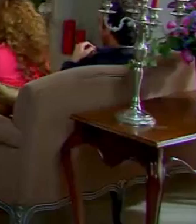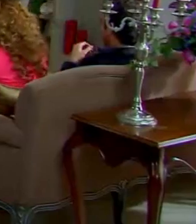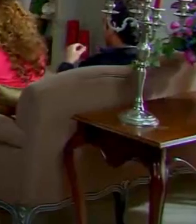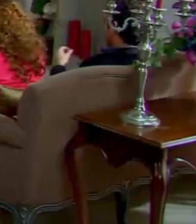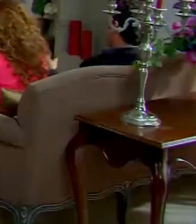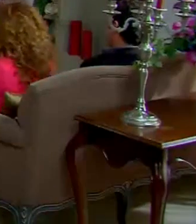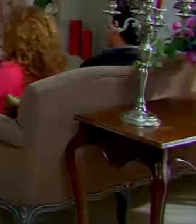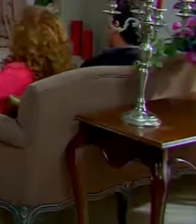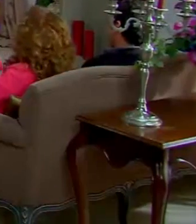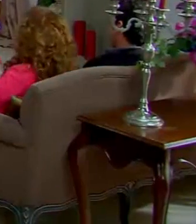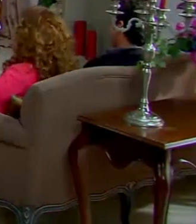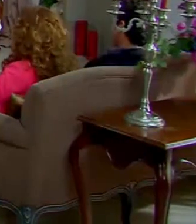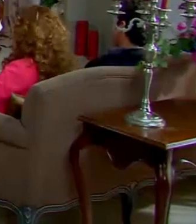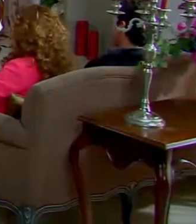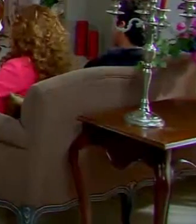Oy.